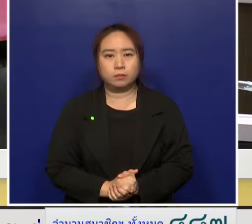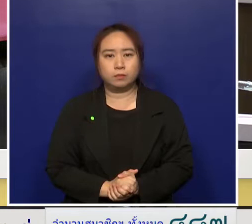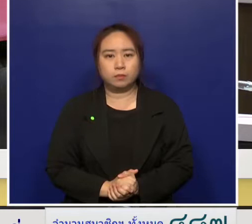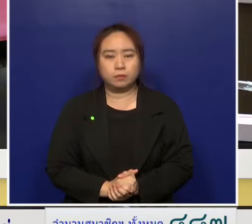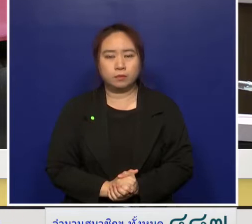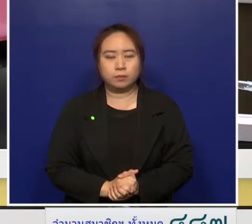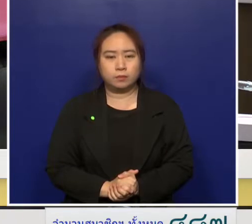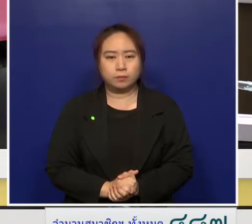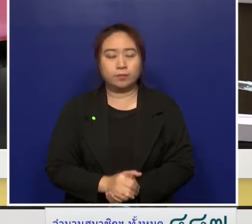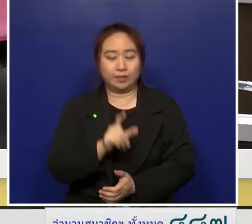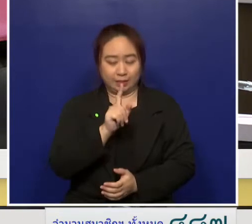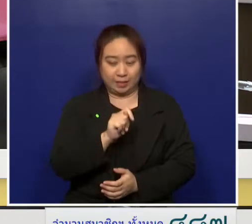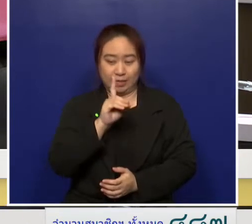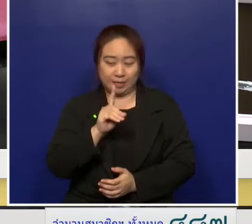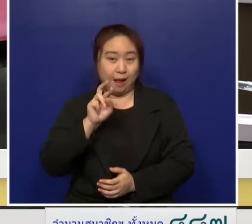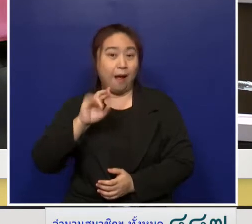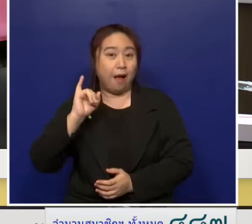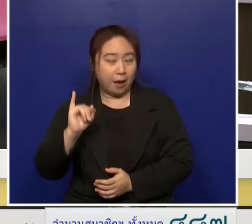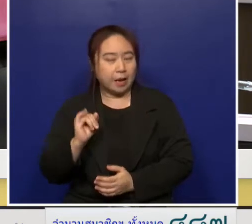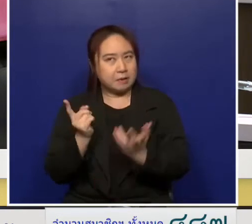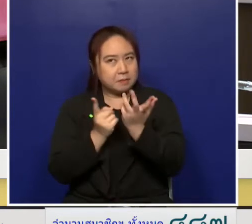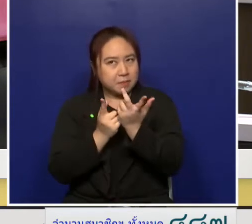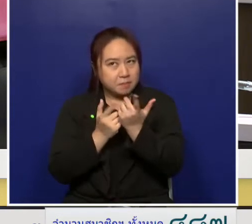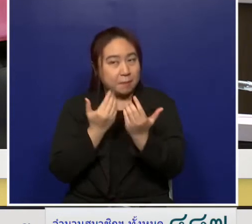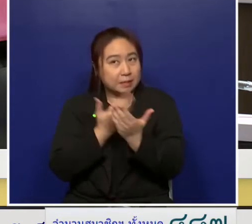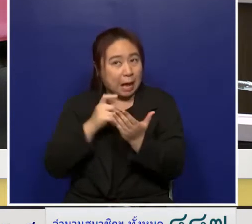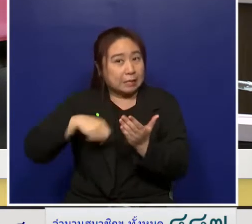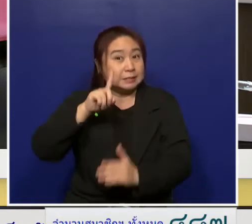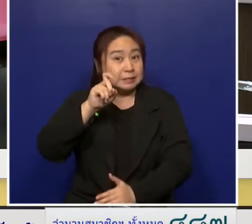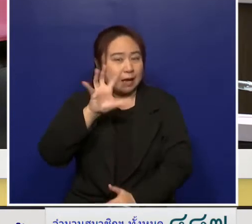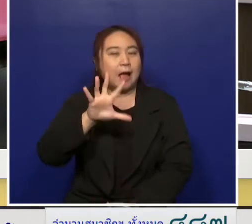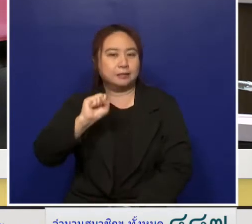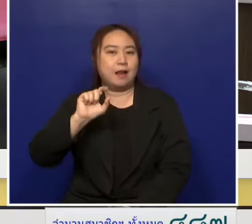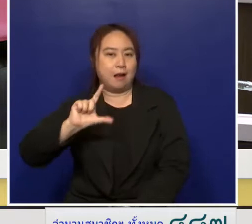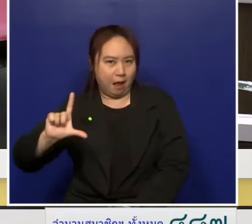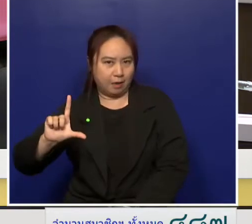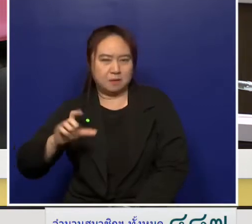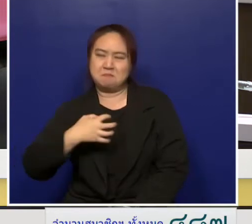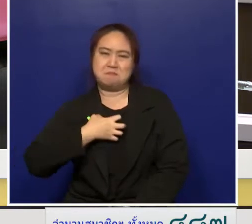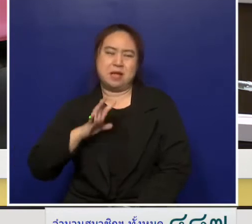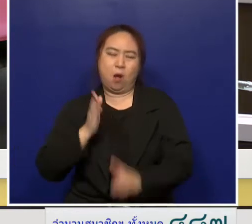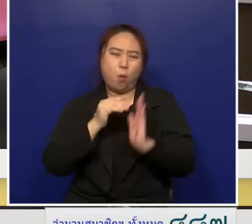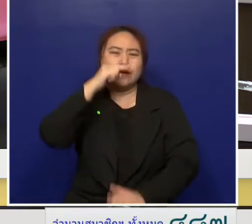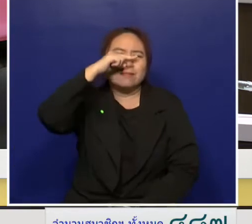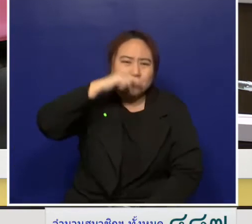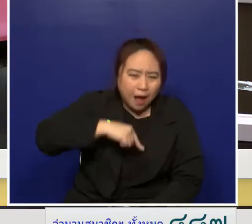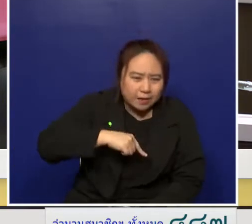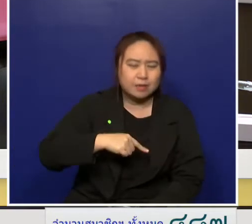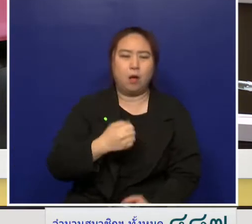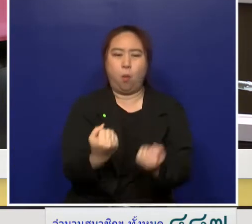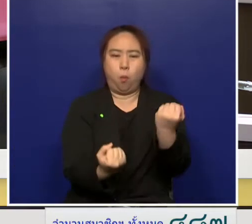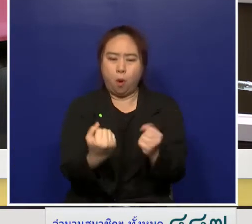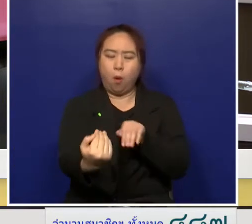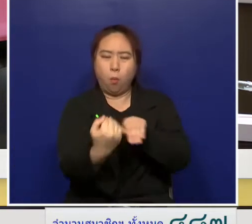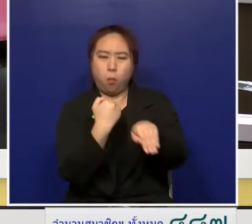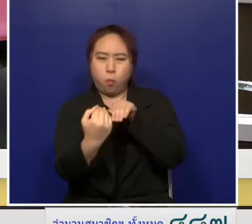ที่ดีอายคำนวมลคาความเสียหาย 500 ล้านค่ะดฉไมอยใหลูหา หรอคนไทยที่สนจรบนถนนหลวงต้องเส